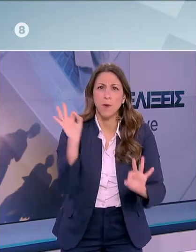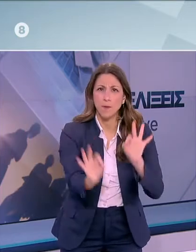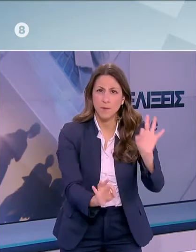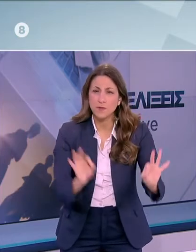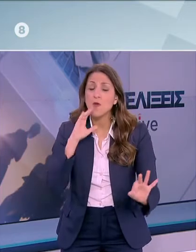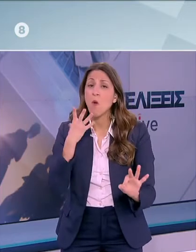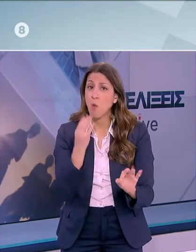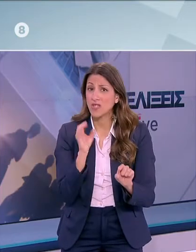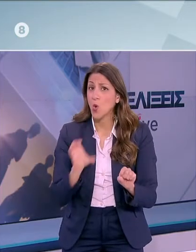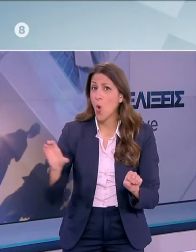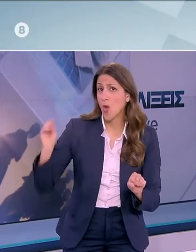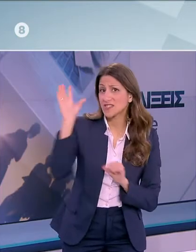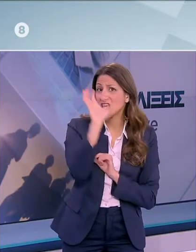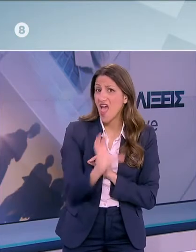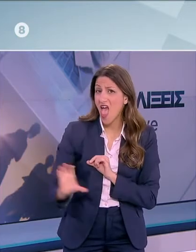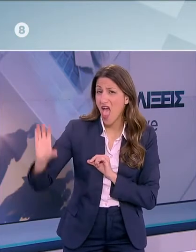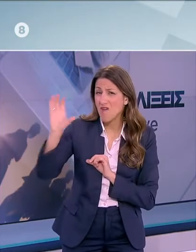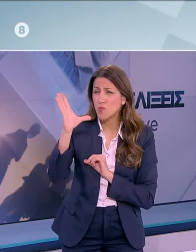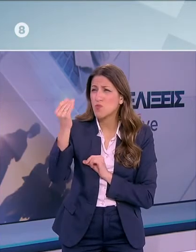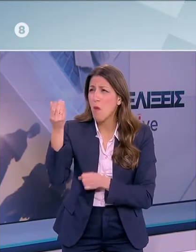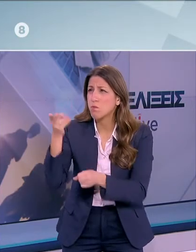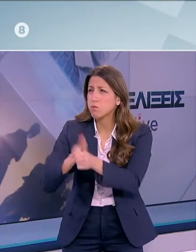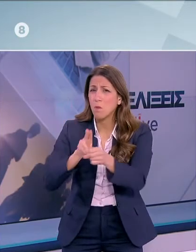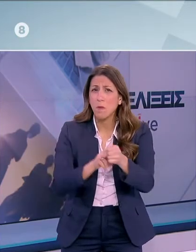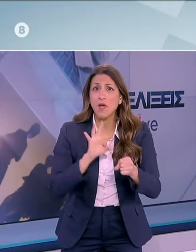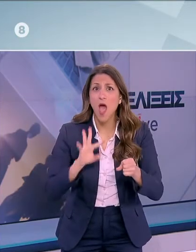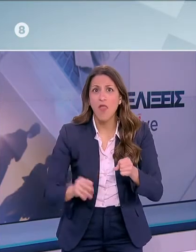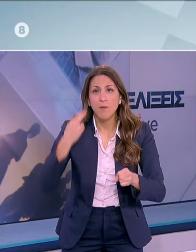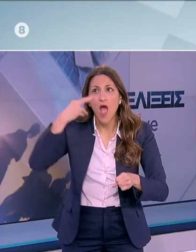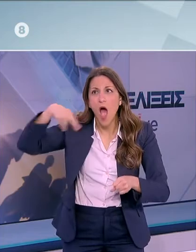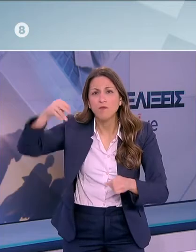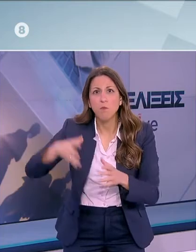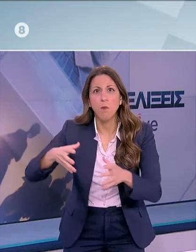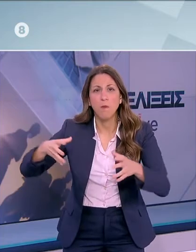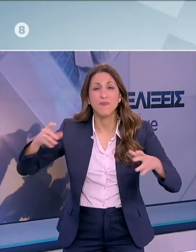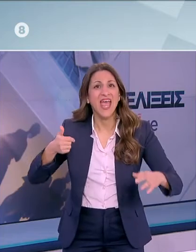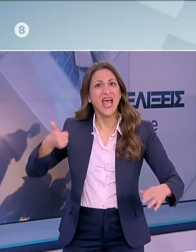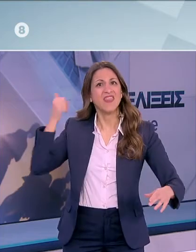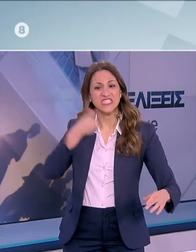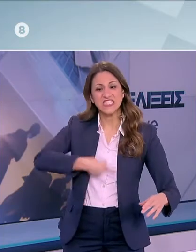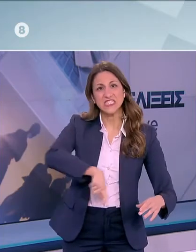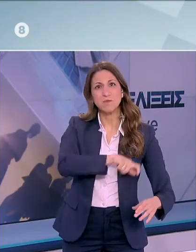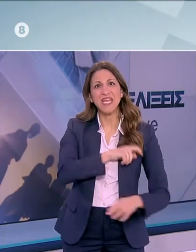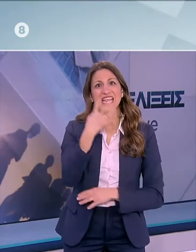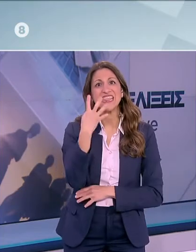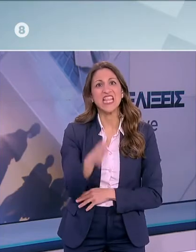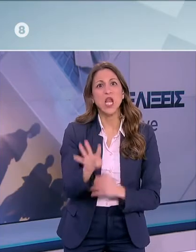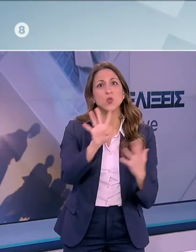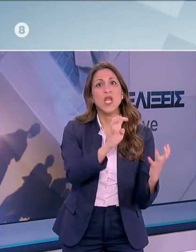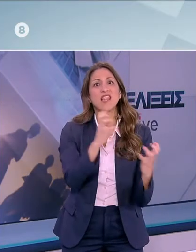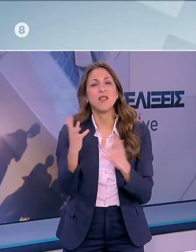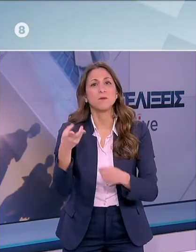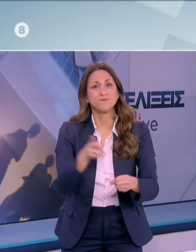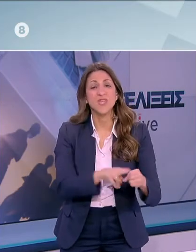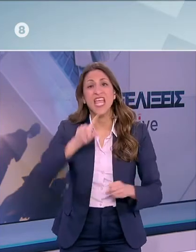και πολλές χώρες της Ευρώπης τριγνούν ακόμη εκατοντάδες θανάτους ημερεσίως. Εχθές η Ισπανία κατέγραψε 499,